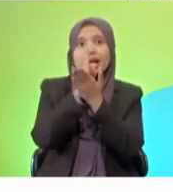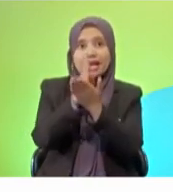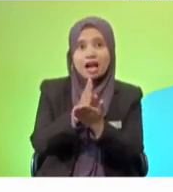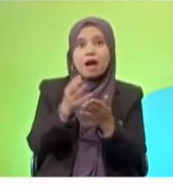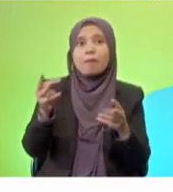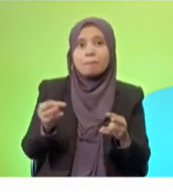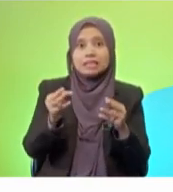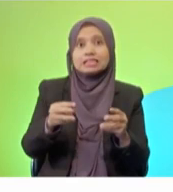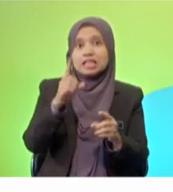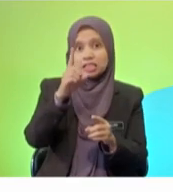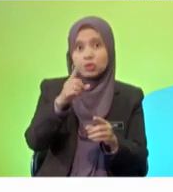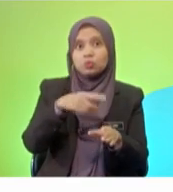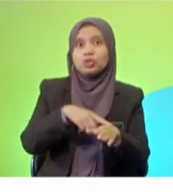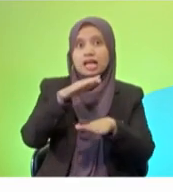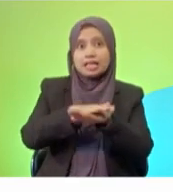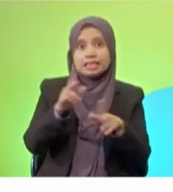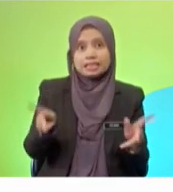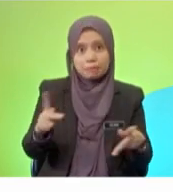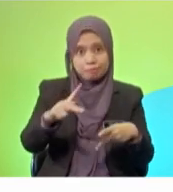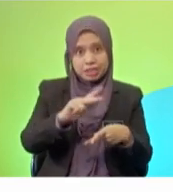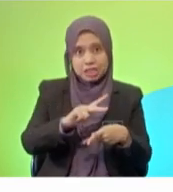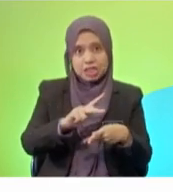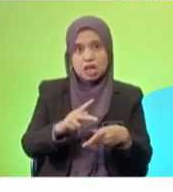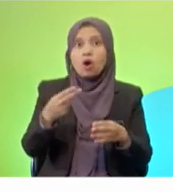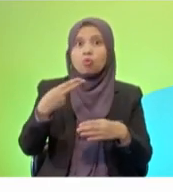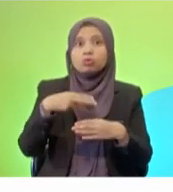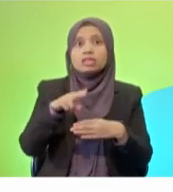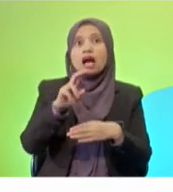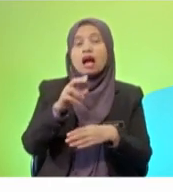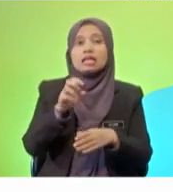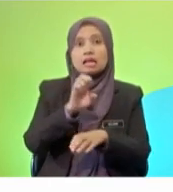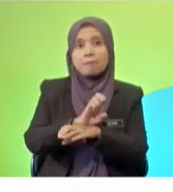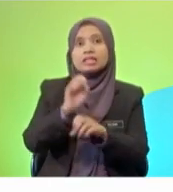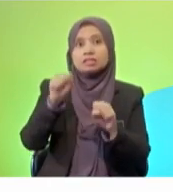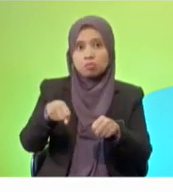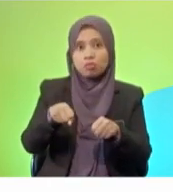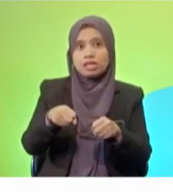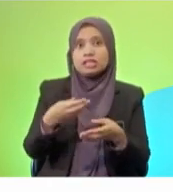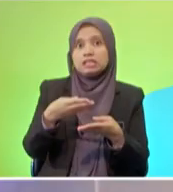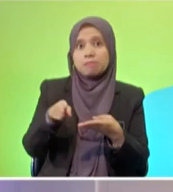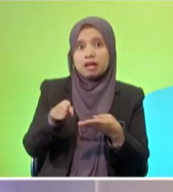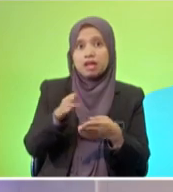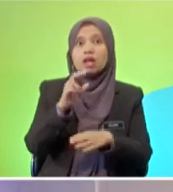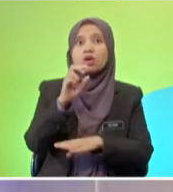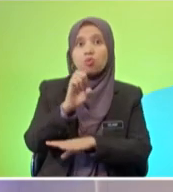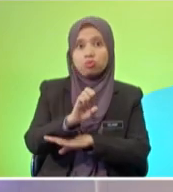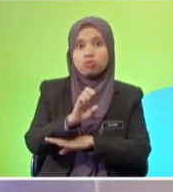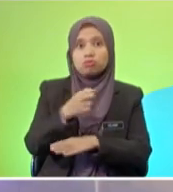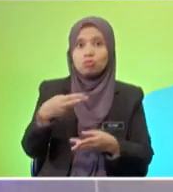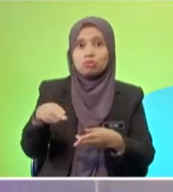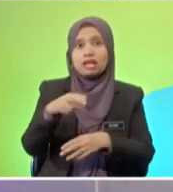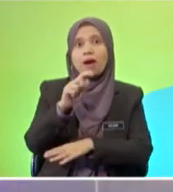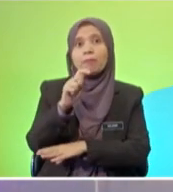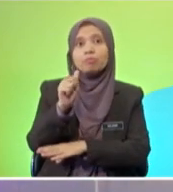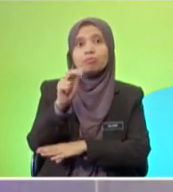di atas peti hutang emas boleh dibayar hutang Budi dibawa mati Oke